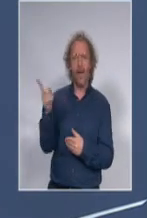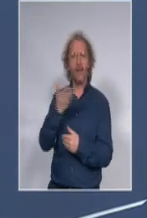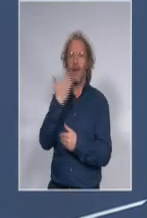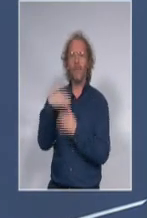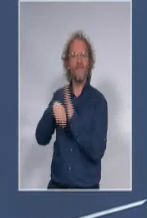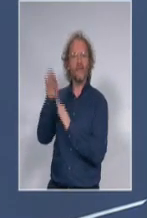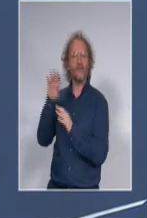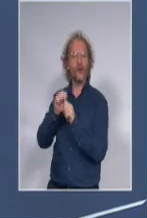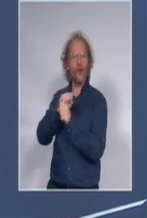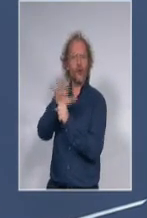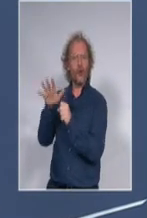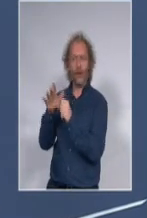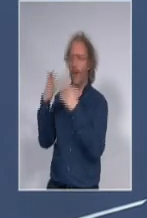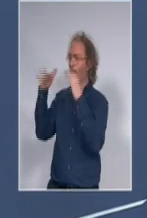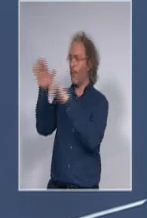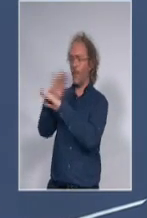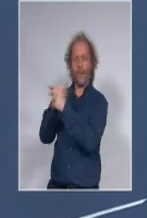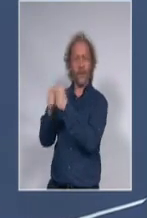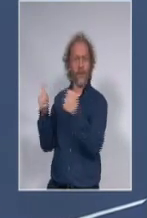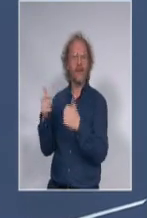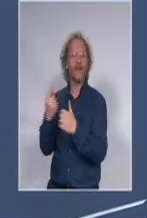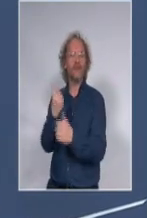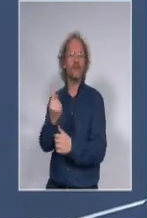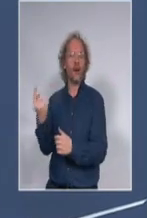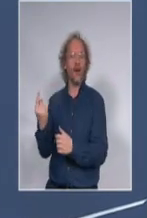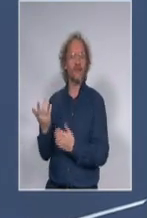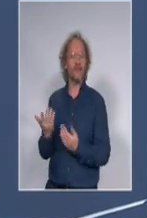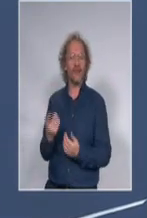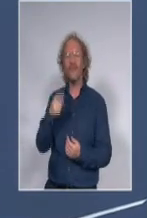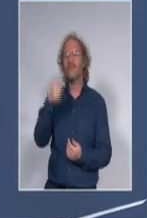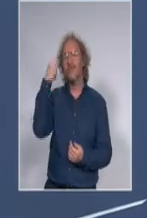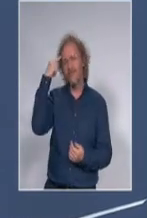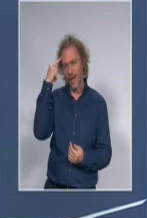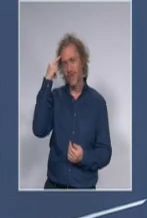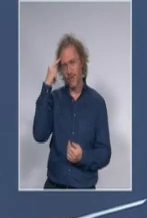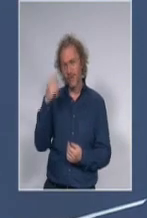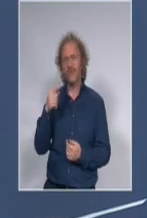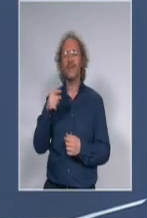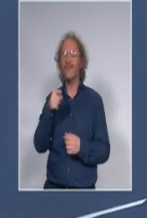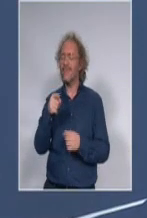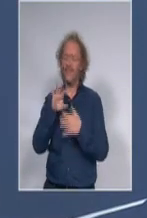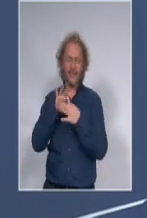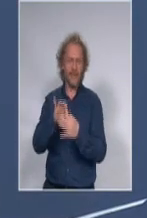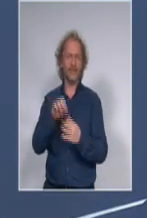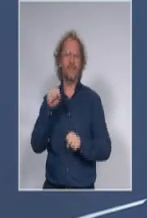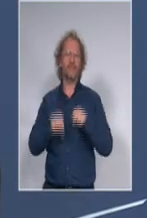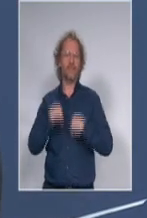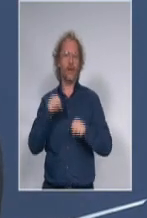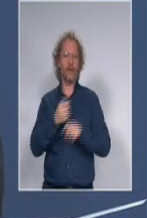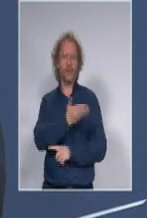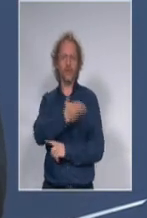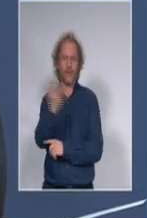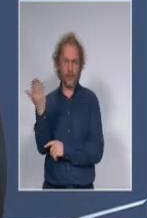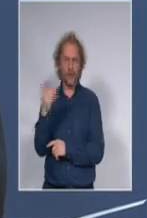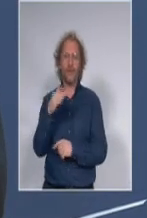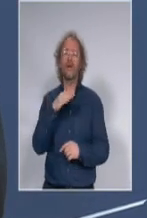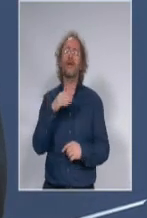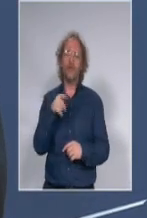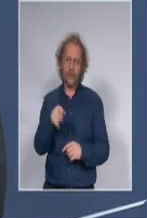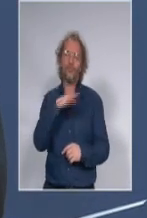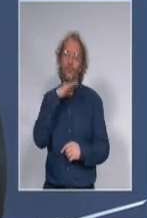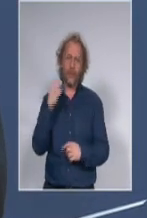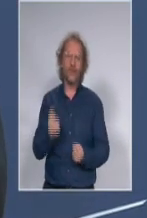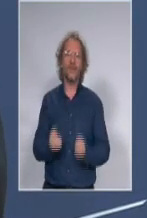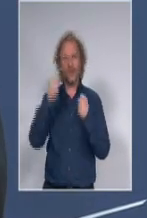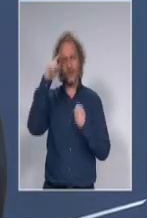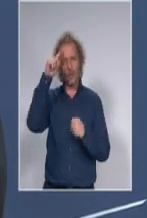Dakle, sve zavisi od nas. Sve zavisi od naše discipline. Zato smo uvodili teške mere i zato sam vas pozvao danas jer ćemo uvesti još